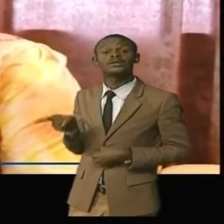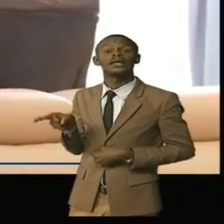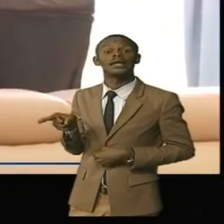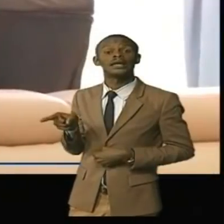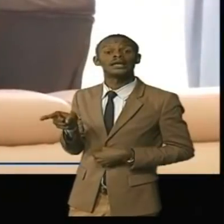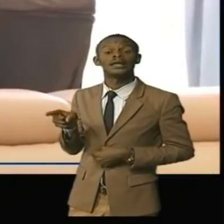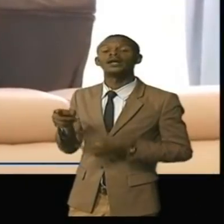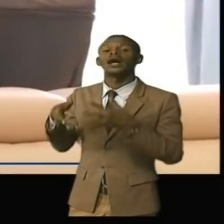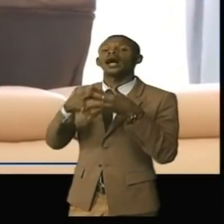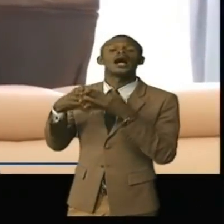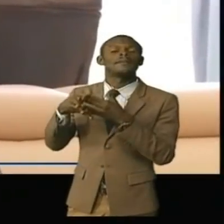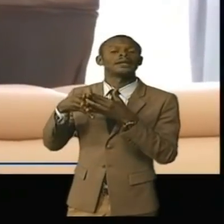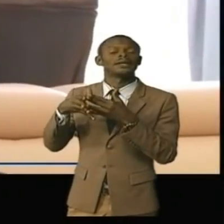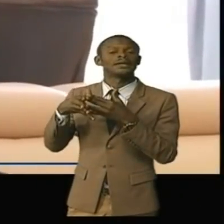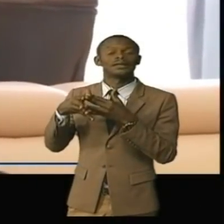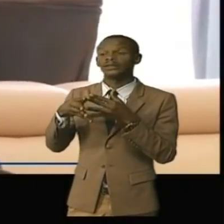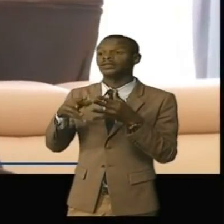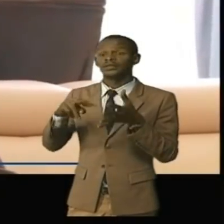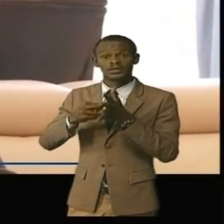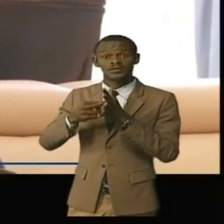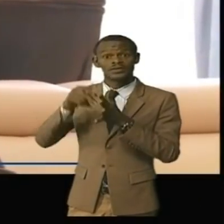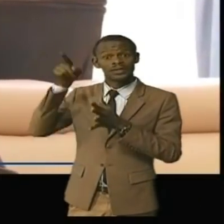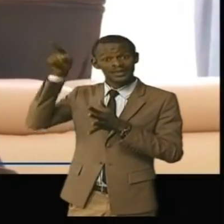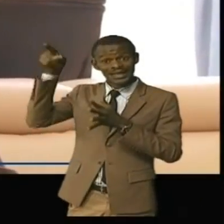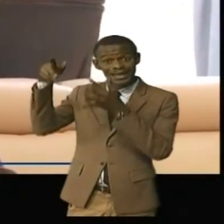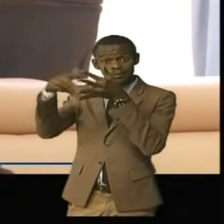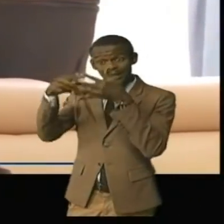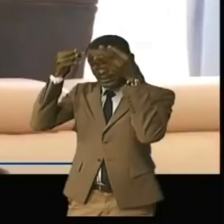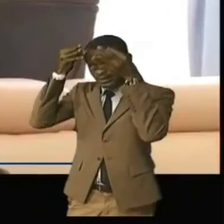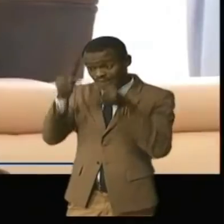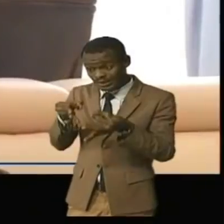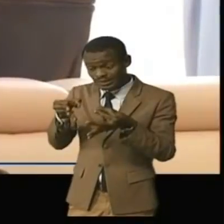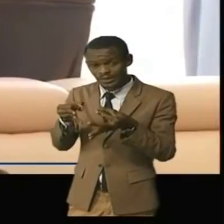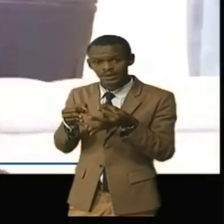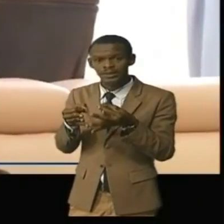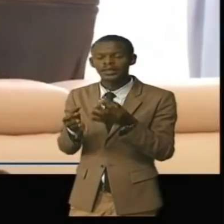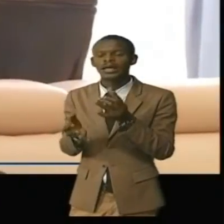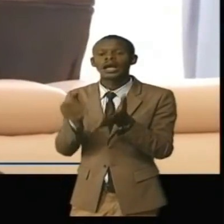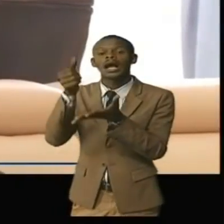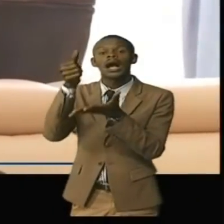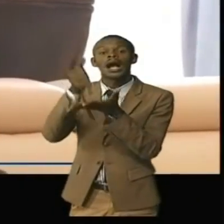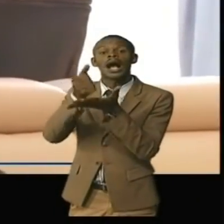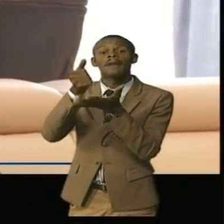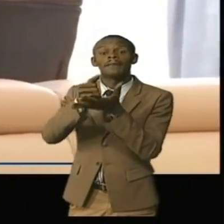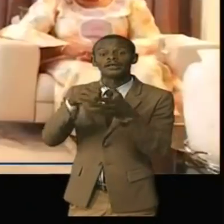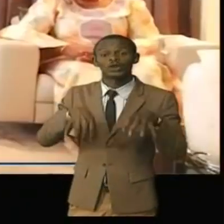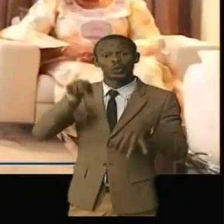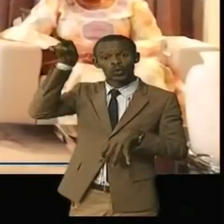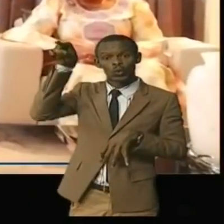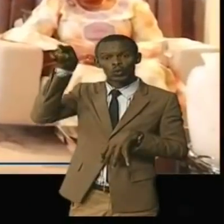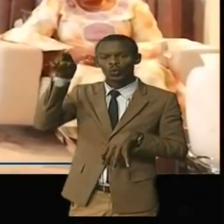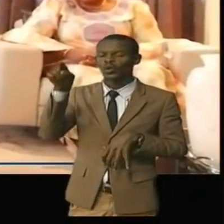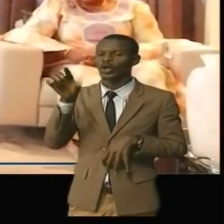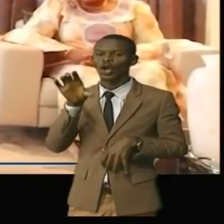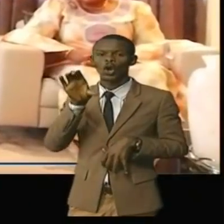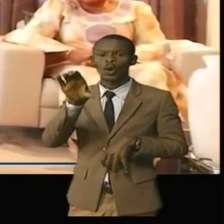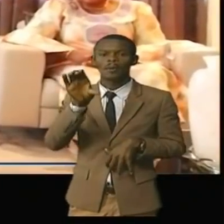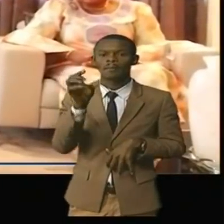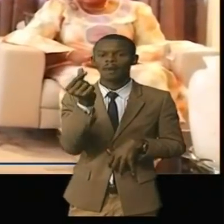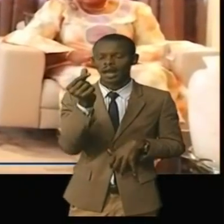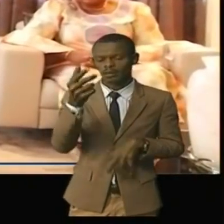et personnels diplomatiques, ont été bloqués depuis plus de 6 mois. Et le tribunal fédéral de la